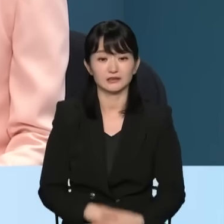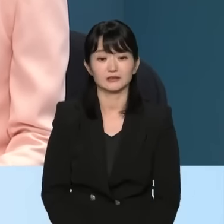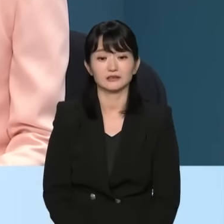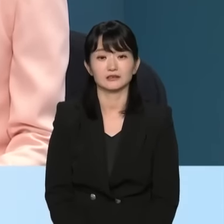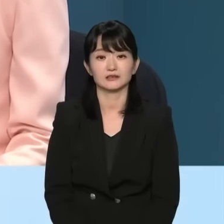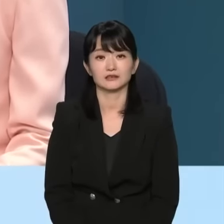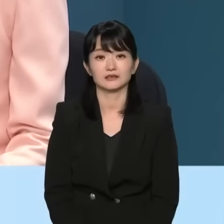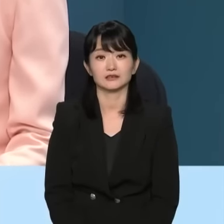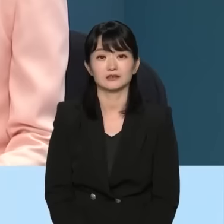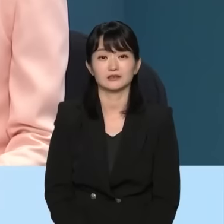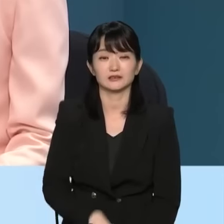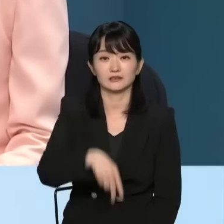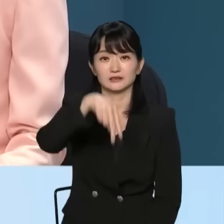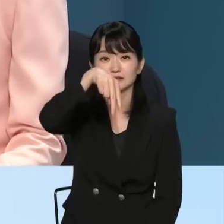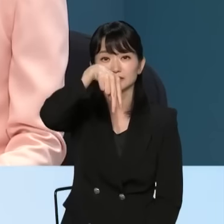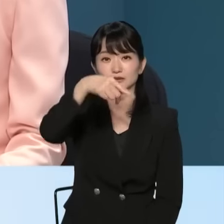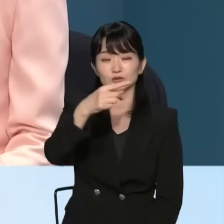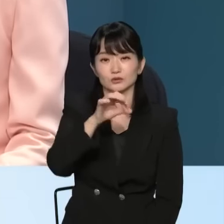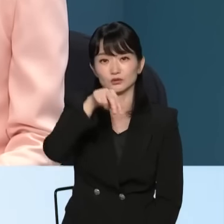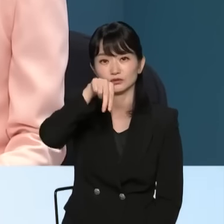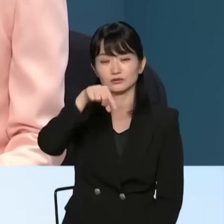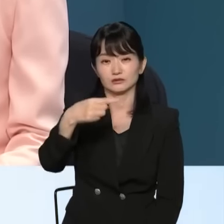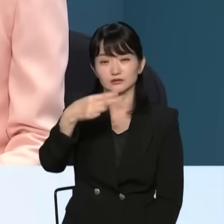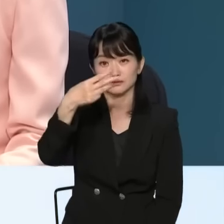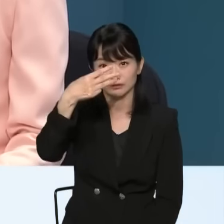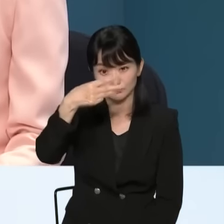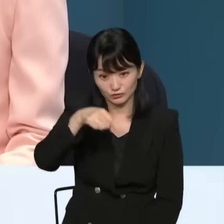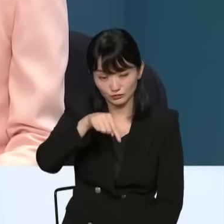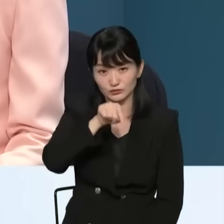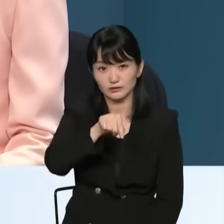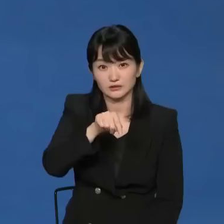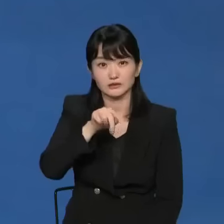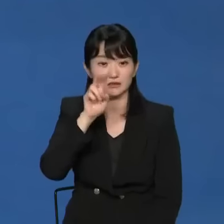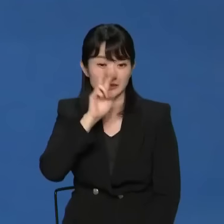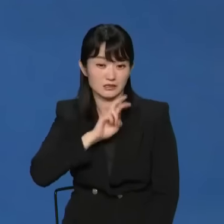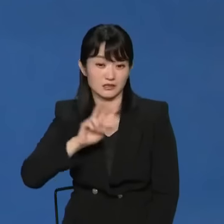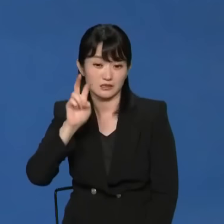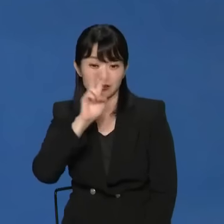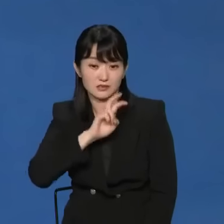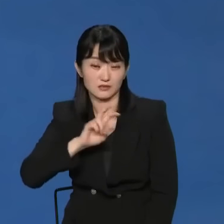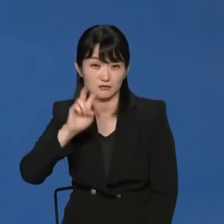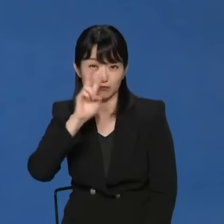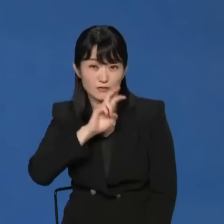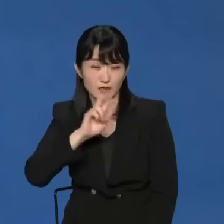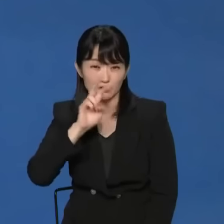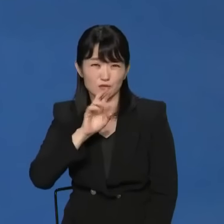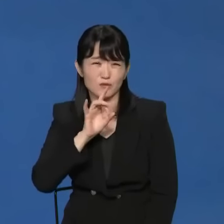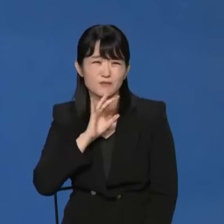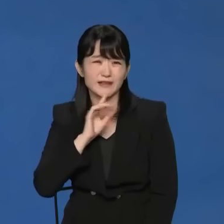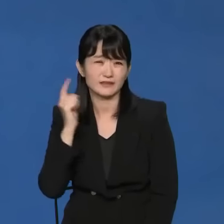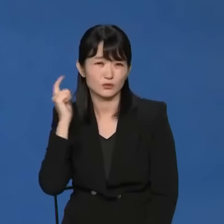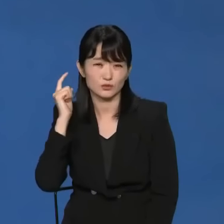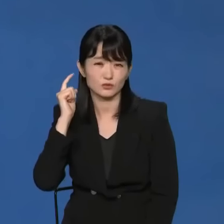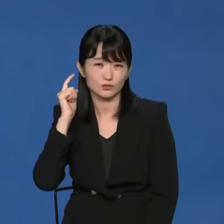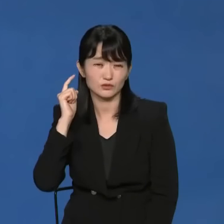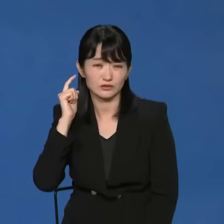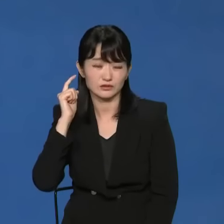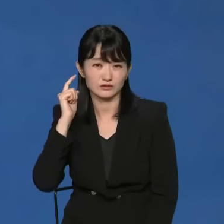그러니까 음악으로 세월을 점점 더 입히는 것을 들려드리는 작품이다 보니까 네.